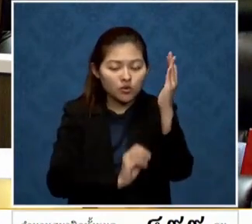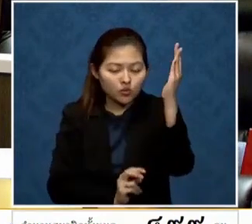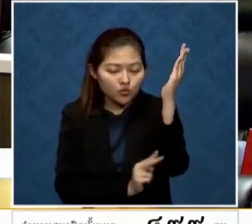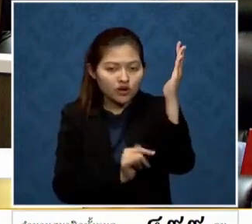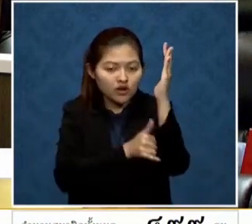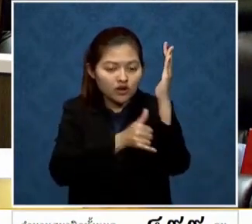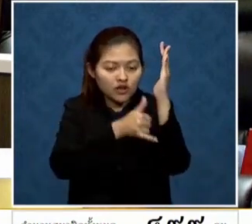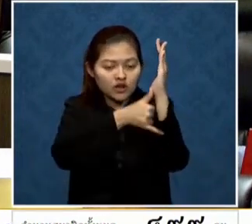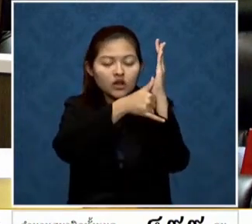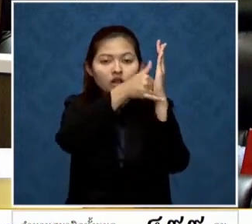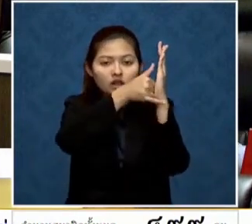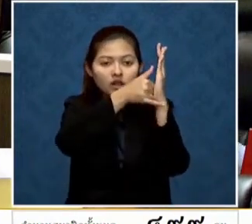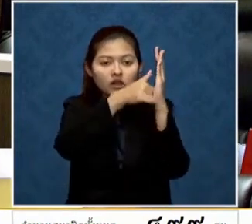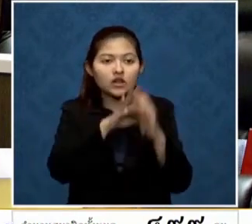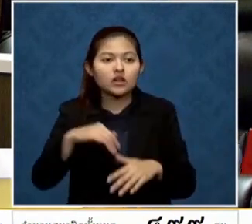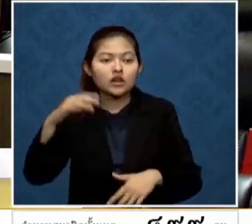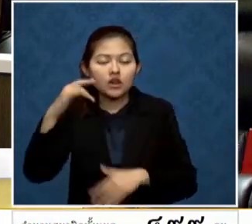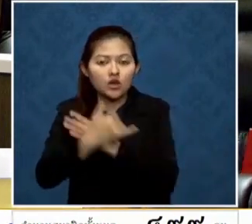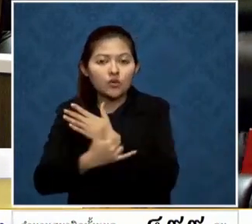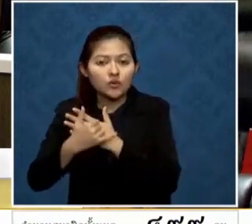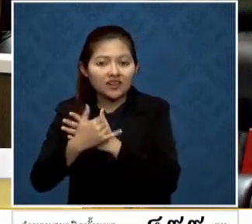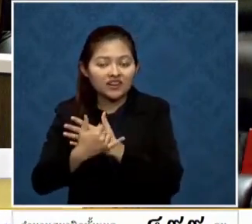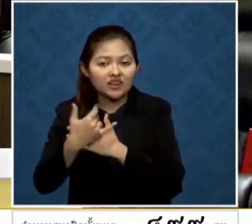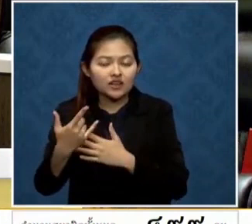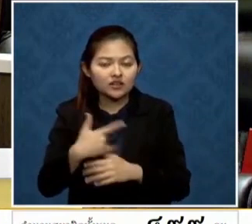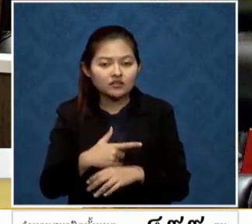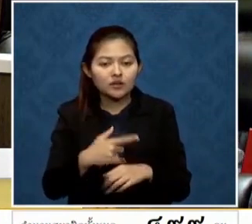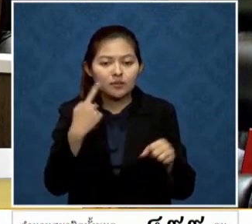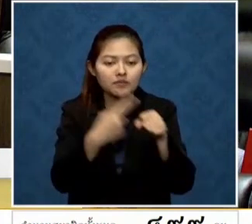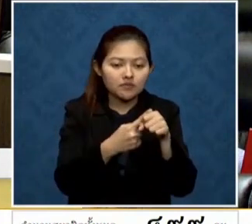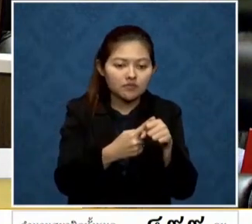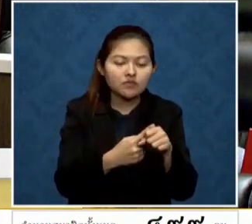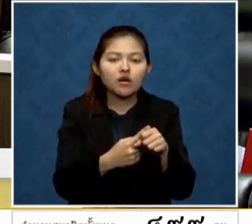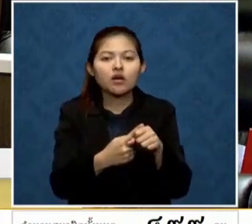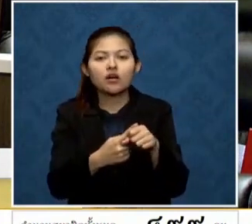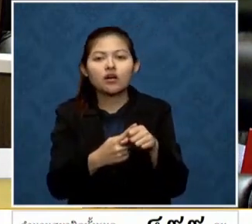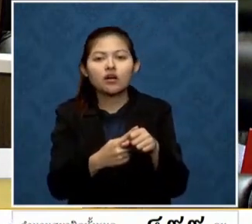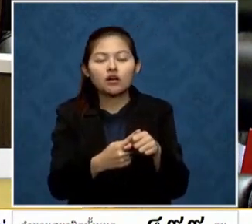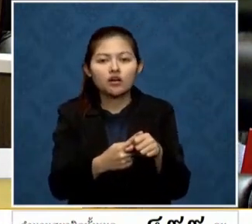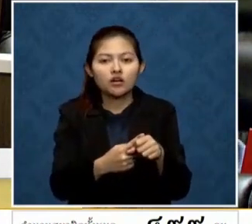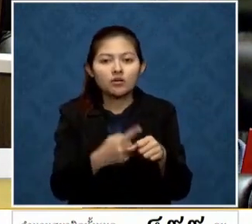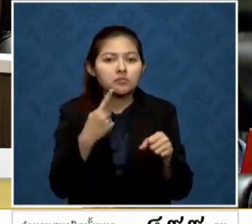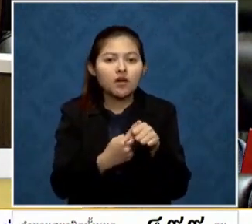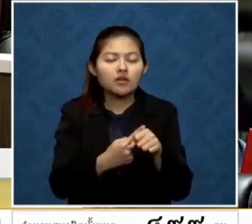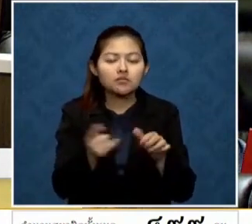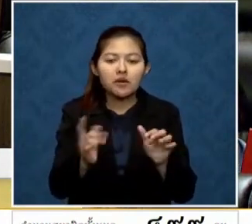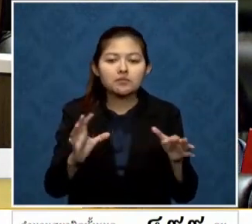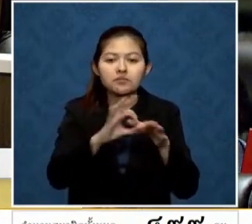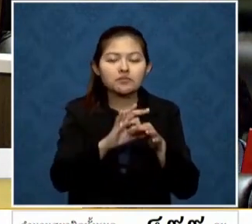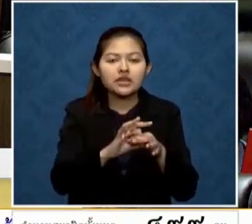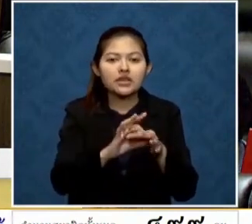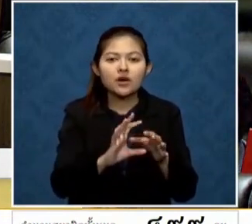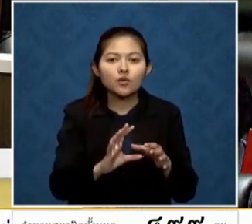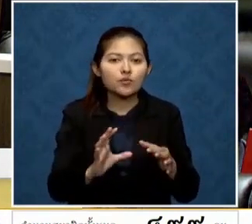ปัญหาทันทีนะครับเราถูกต่างชาติแบนนะครับไม่ให้มีสินค้าเหล่านี้ในเชลฟของต่างชาตินะครับ